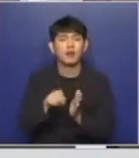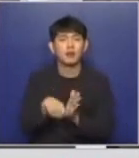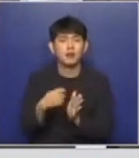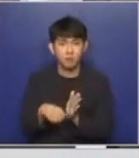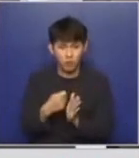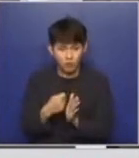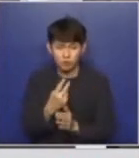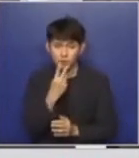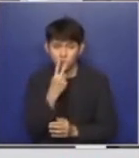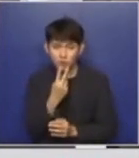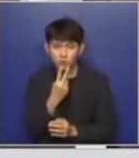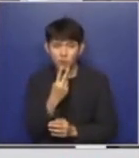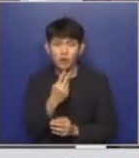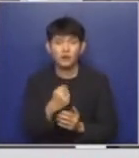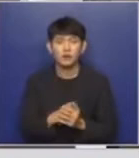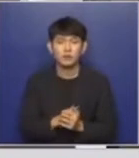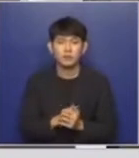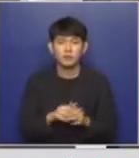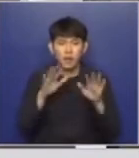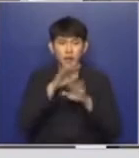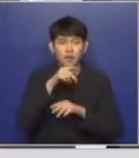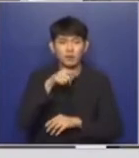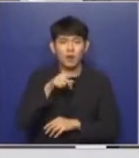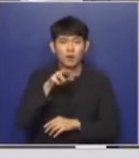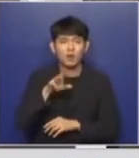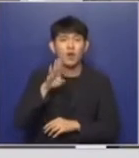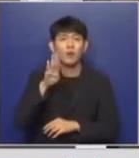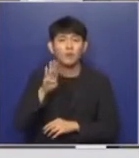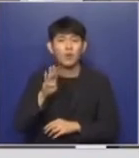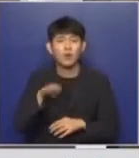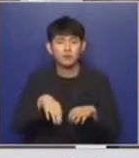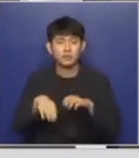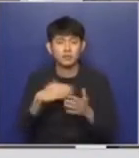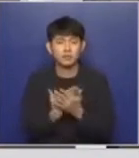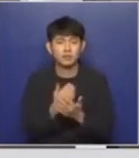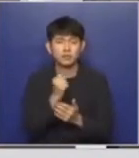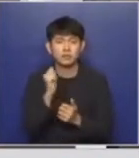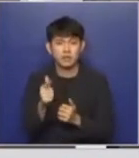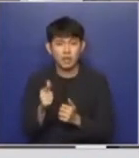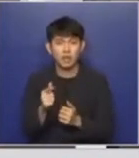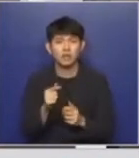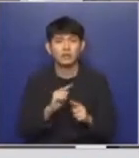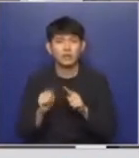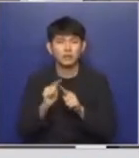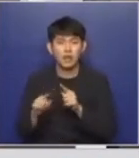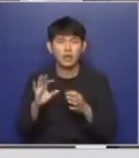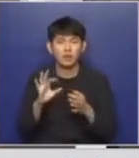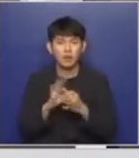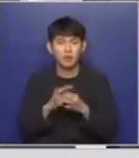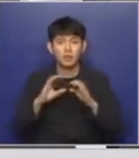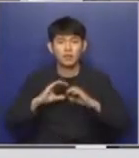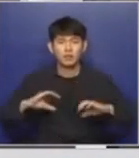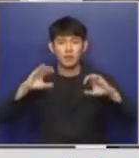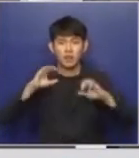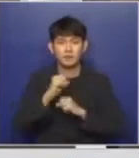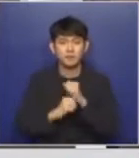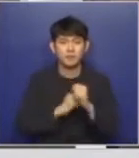ที่เขาเรียกว่าพ.ร.บ.จัดซื้อจัดจ้างบริหารภาครัฐประจำปีงบประม